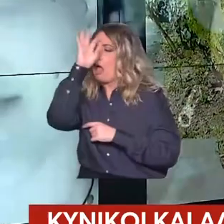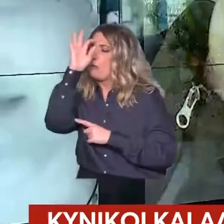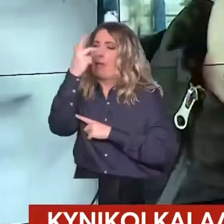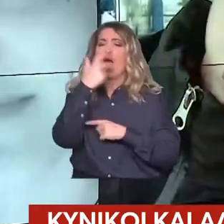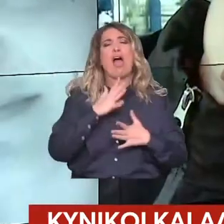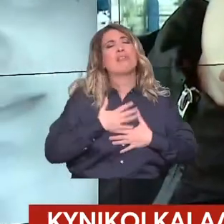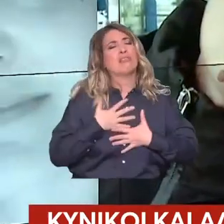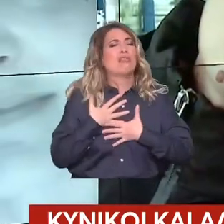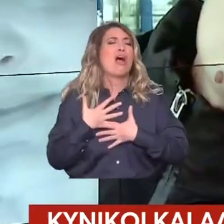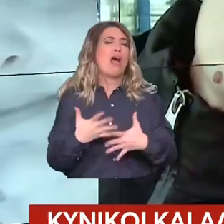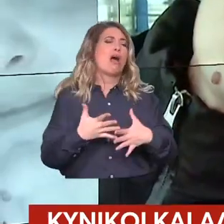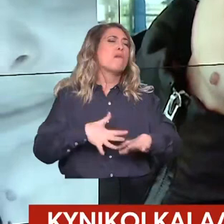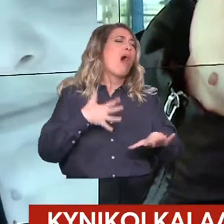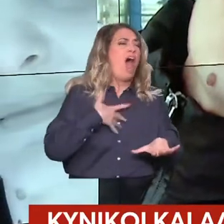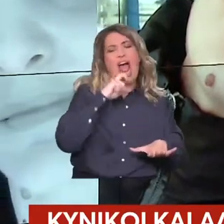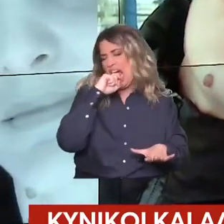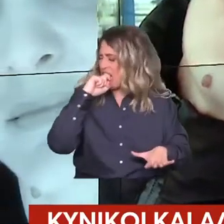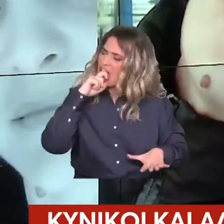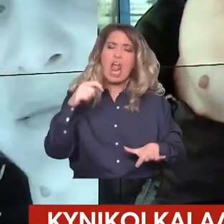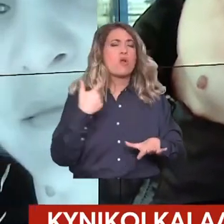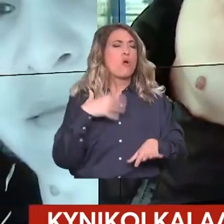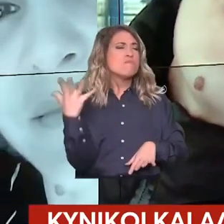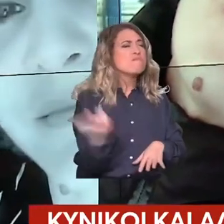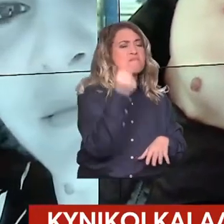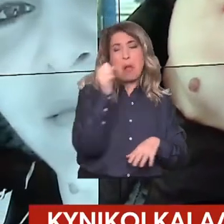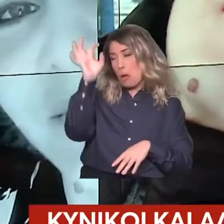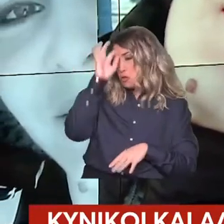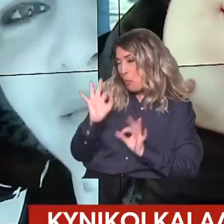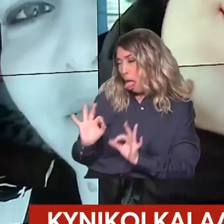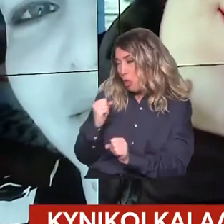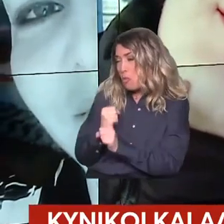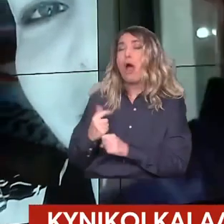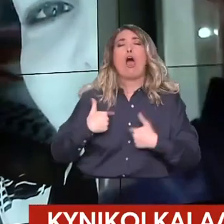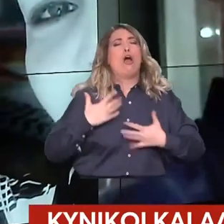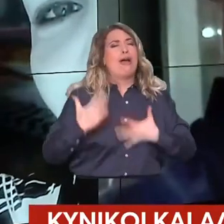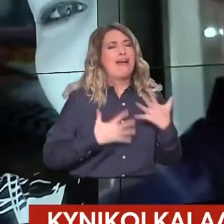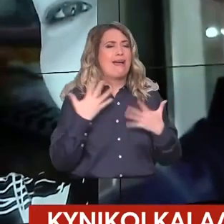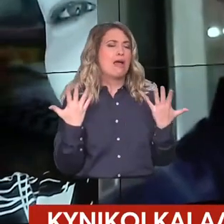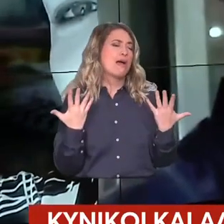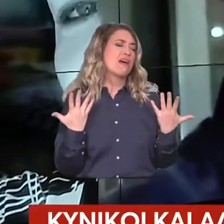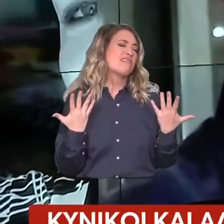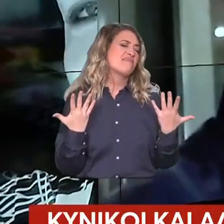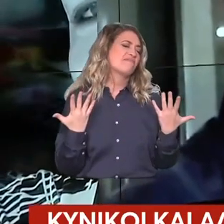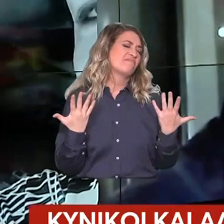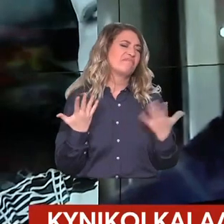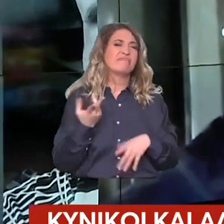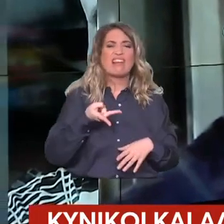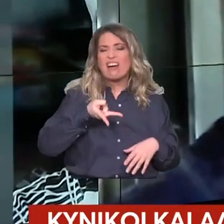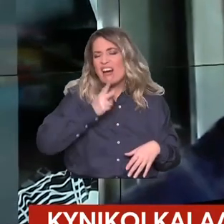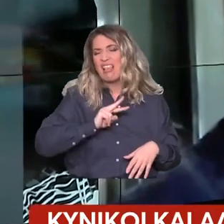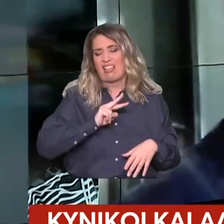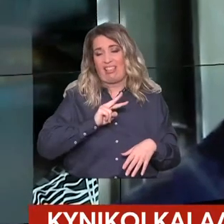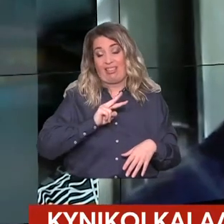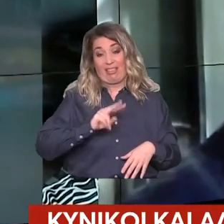και πώς θα κινήσει γη και ουρανό για να τη βρει, και που ακόμα και τώρα δεν έχει ομολογήσει την πράξη του. Τα